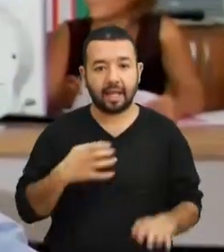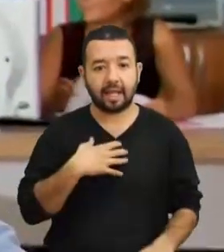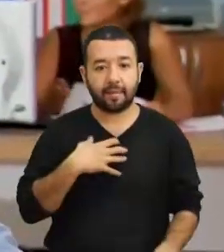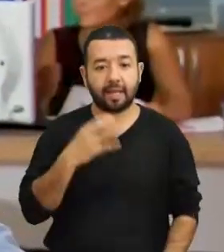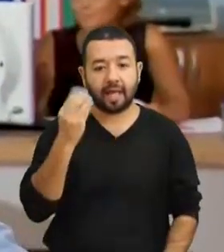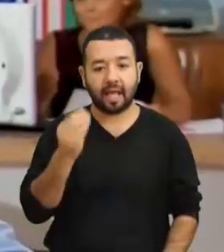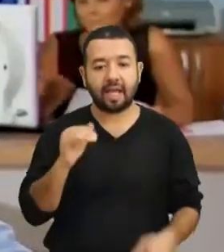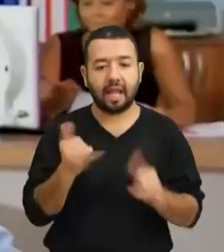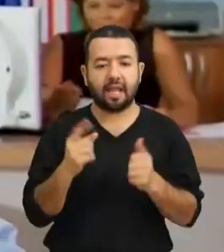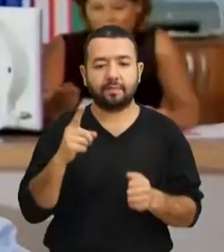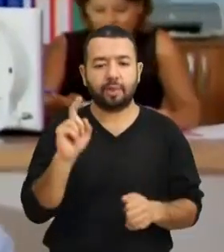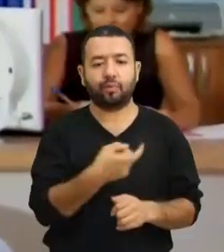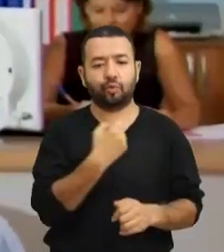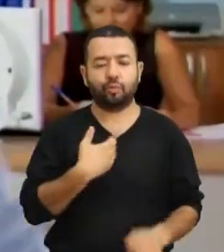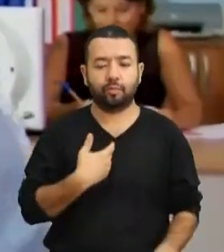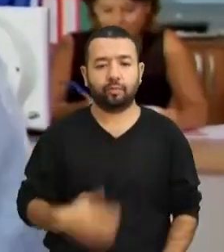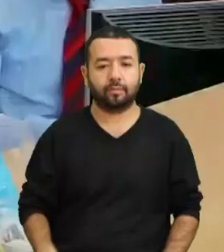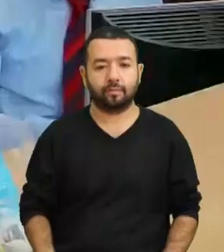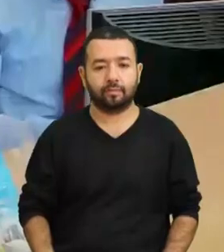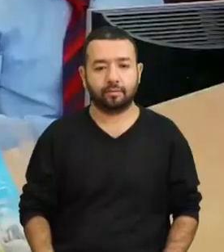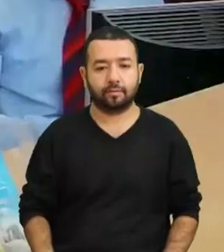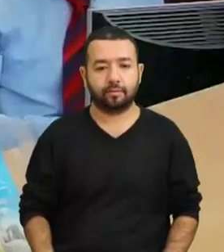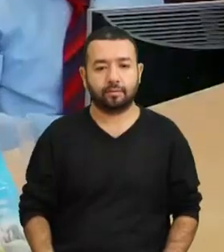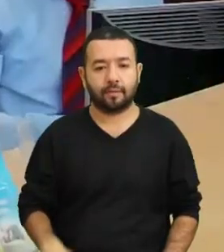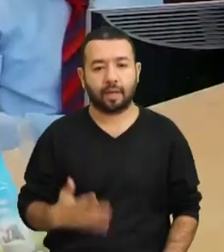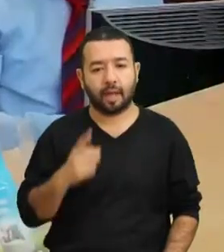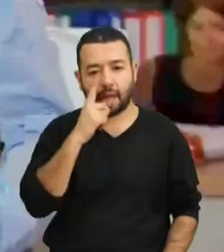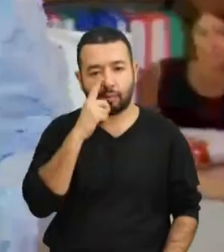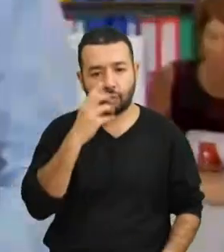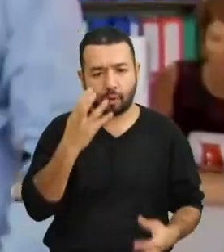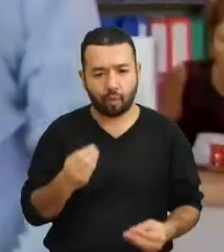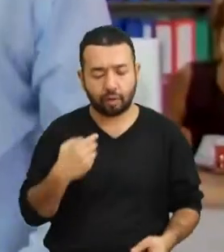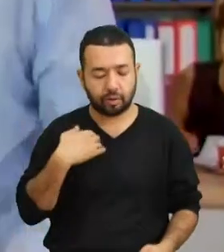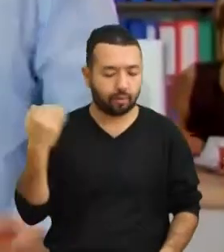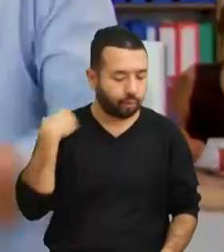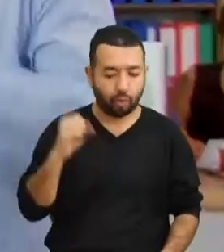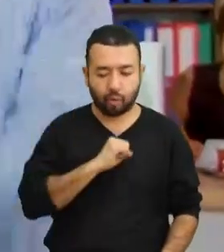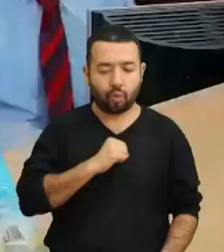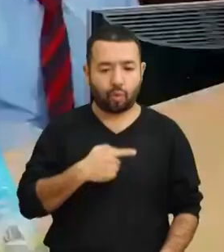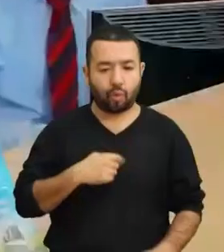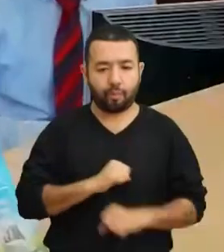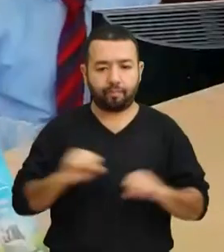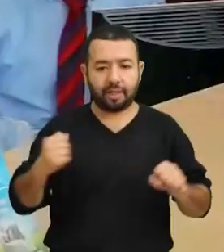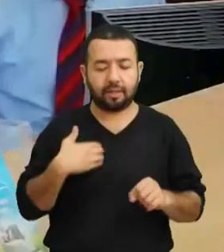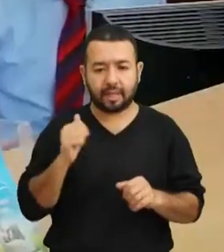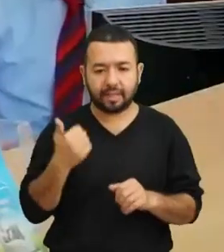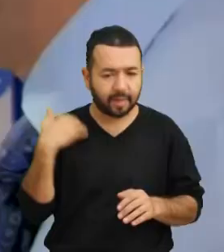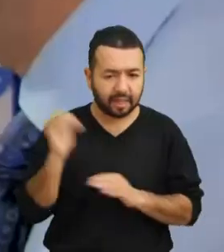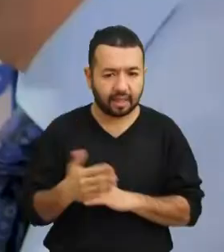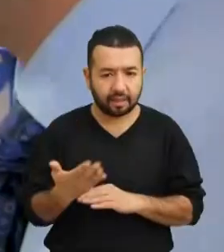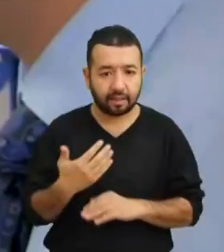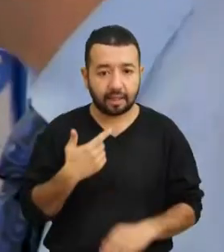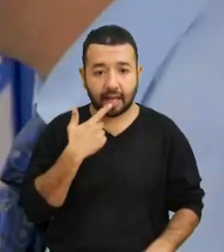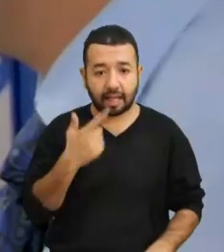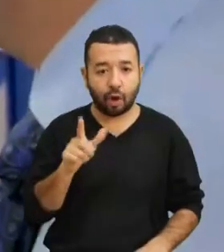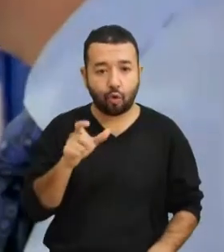daha eğlenceli bir şey buldum Nurhan. Yani müdürüm, olacak şey mi ya? Ödümü patlattınız. Siz hangi ara geldiniz oraya? Derler ki